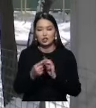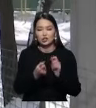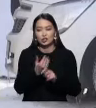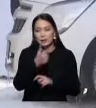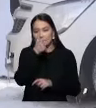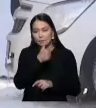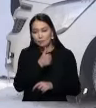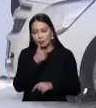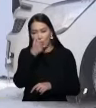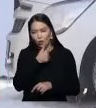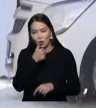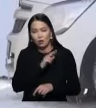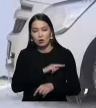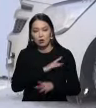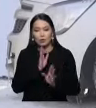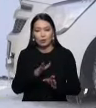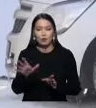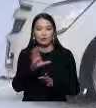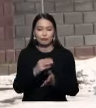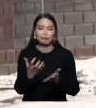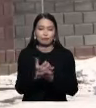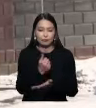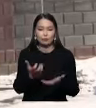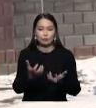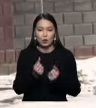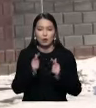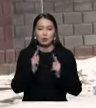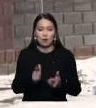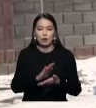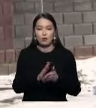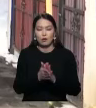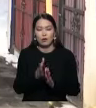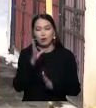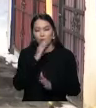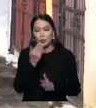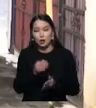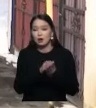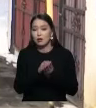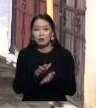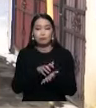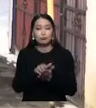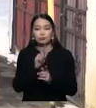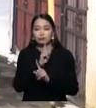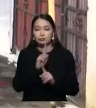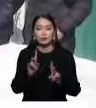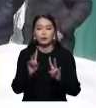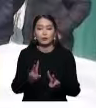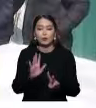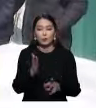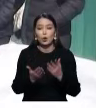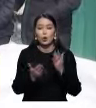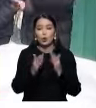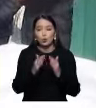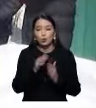Чиновники надеются к этому времени получить согласие людей. При этом отмечают, что кладбища не будут тронуты. Местные же люди уверяют,